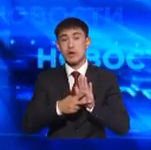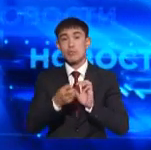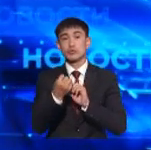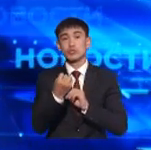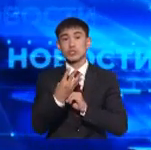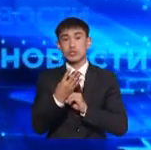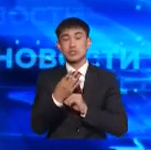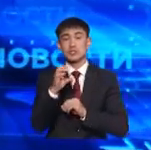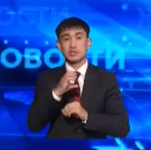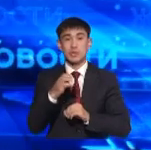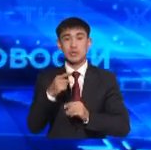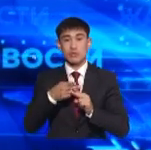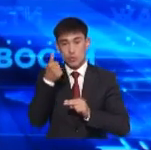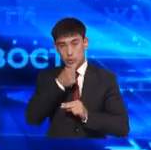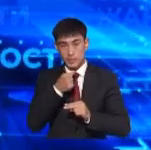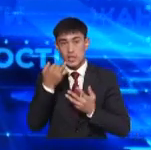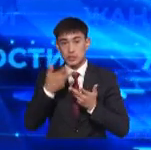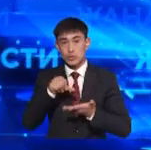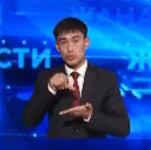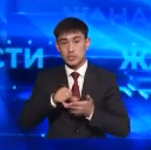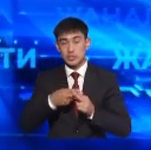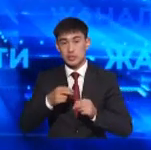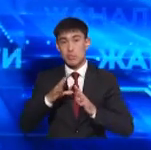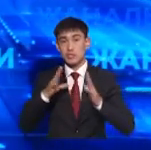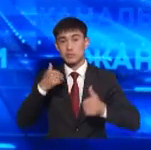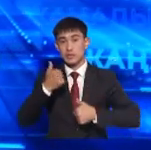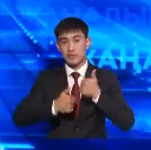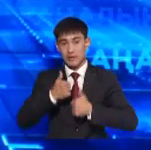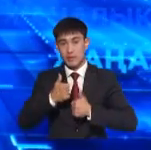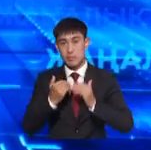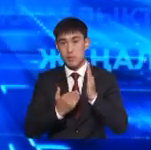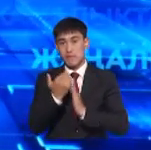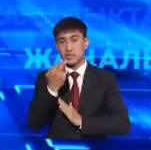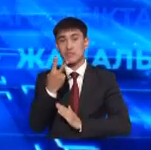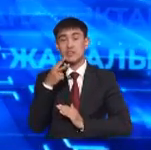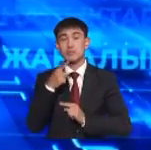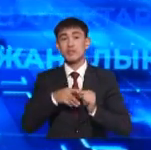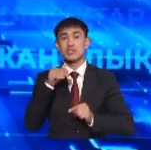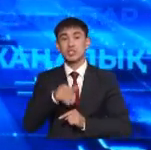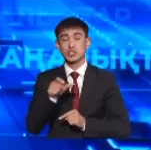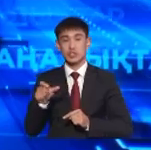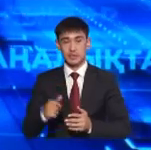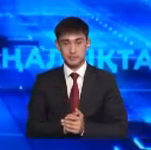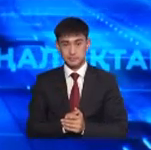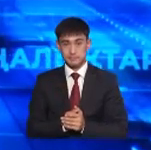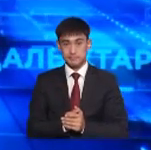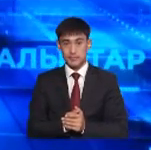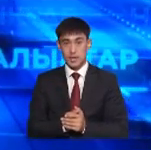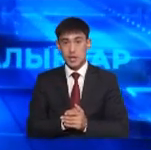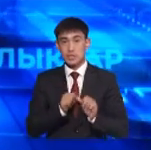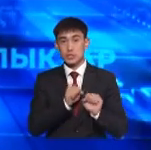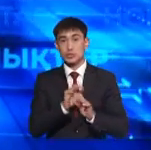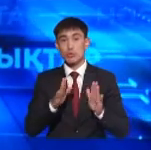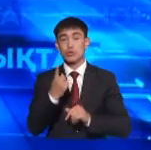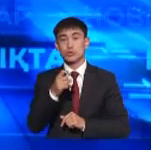14 сентября текущего года. Число участников этих масштабных соревнований превысило 2500 человек, представлявших